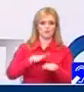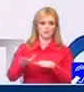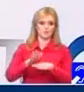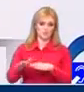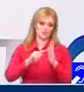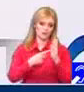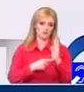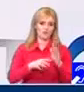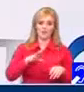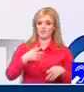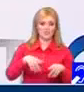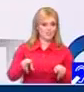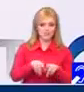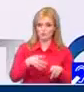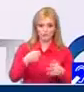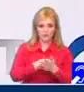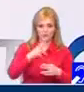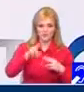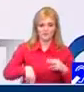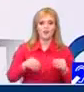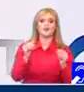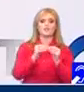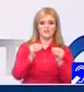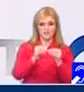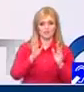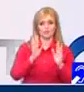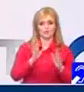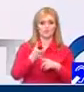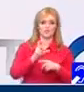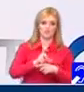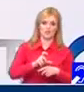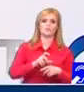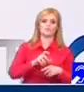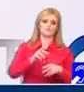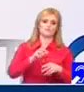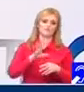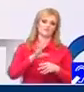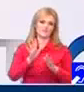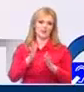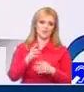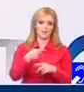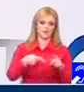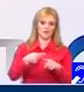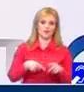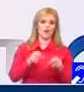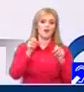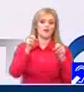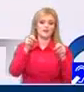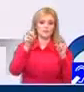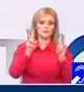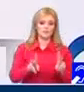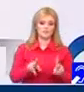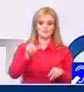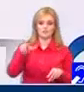dar nici acestea până la capăt. 10 din ele au fost apreciate ca fiind realizate cu rezerve. Experții își explică